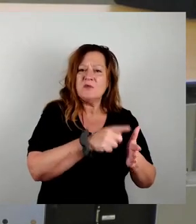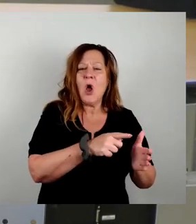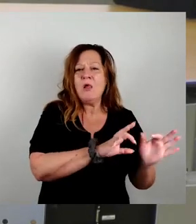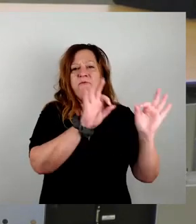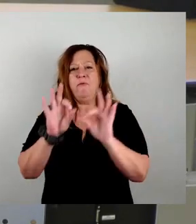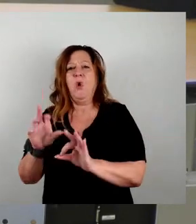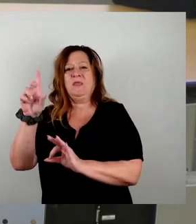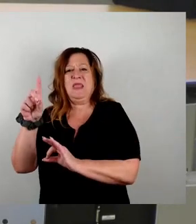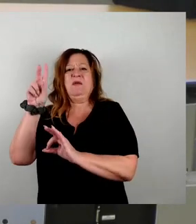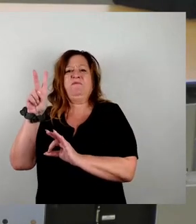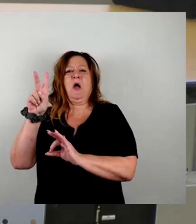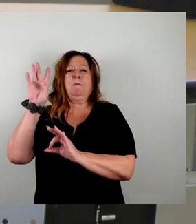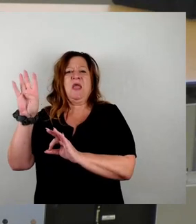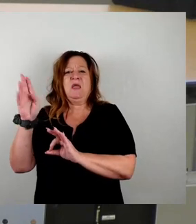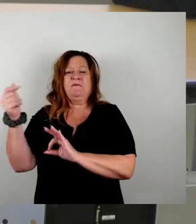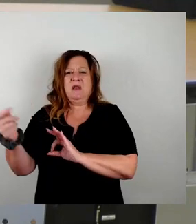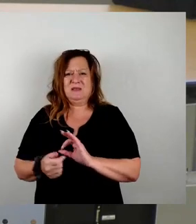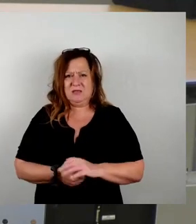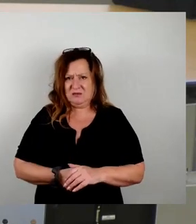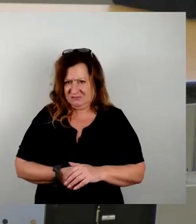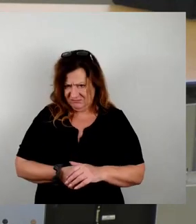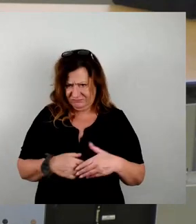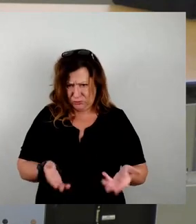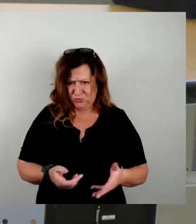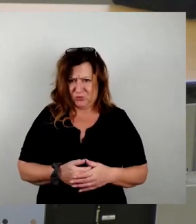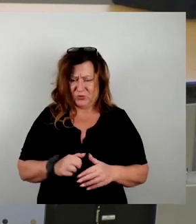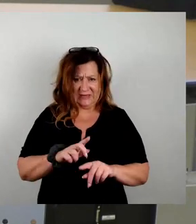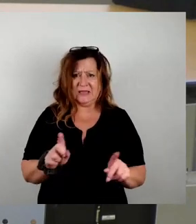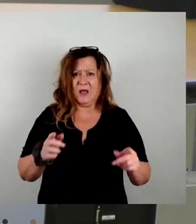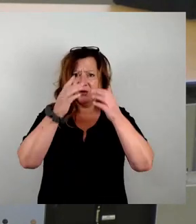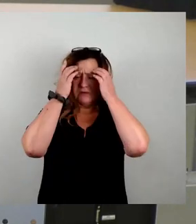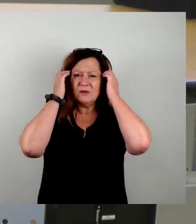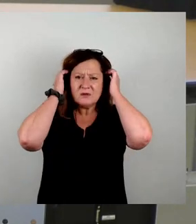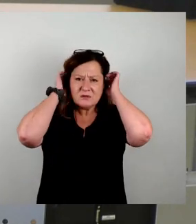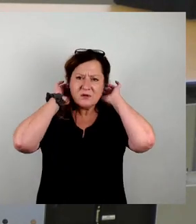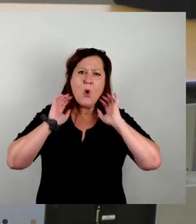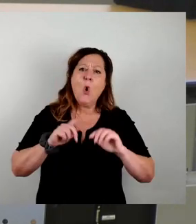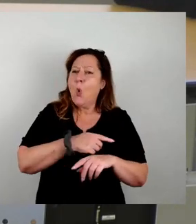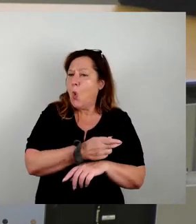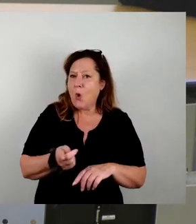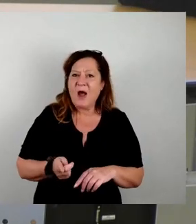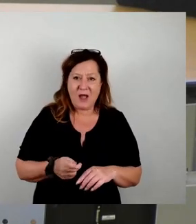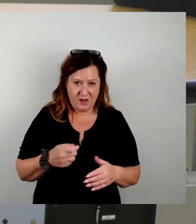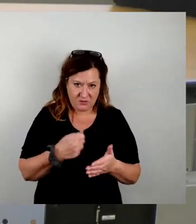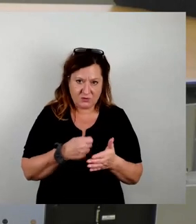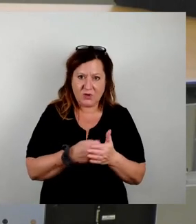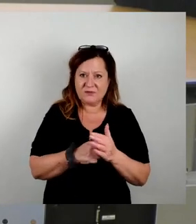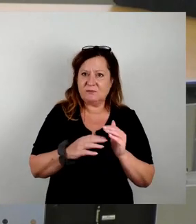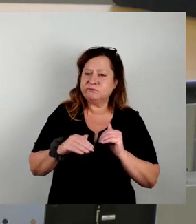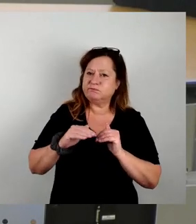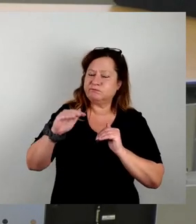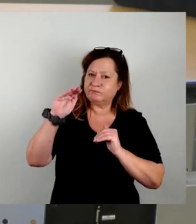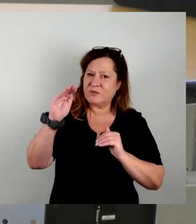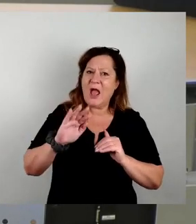wirklich hier der Wunsch sein. Wir haben überall Kostensteigerungen in Größenordnung. Das ganze Thema werden wir dann nochmal bei den